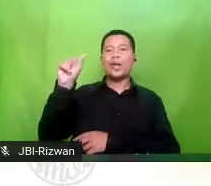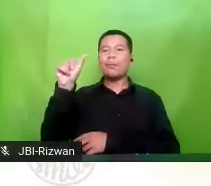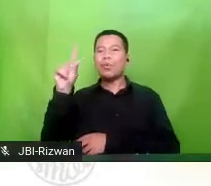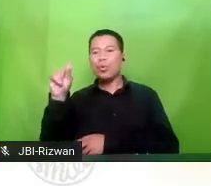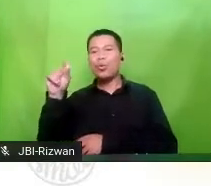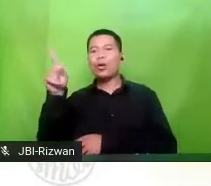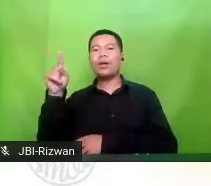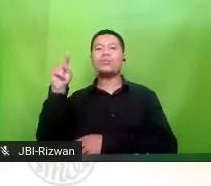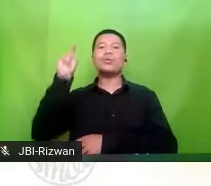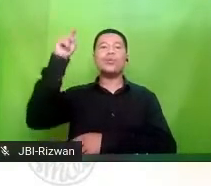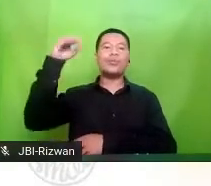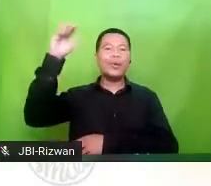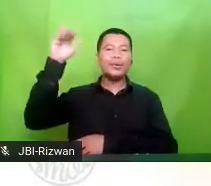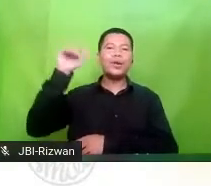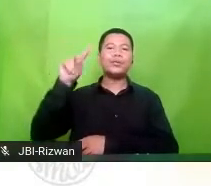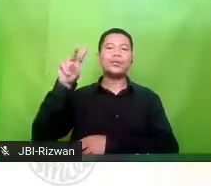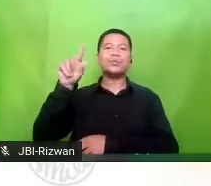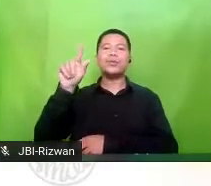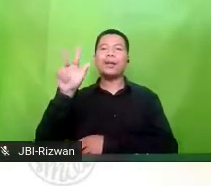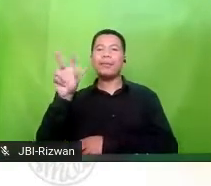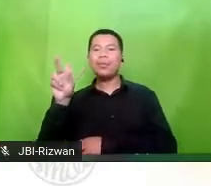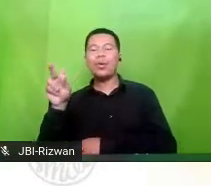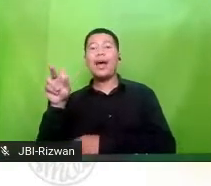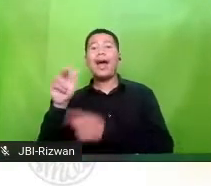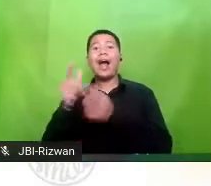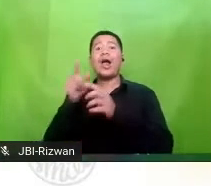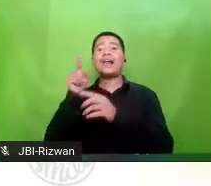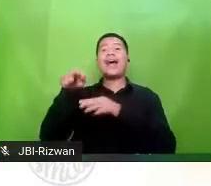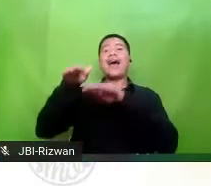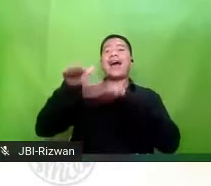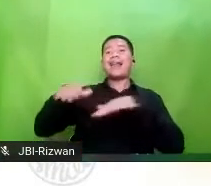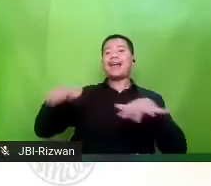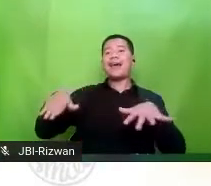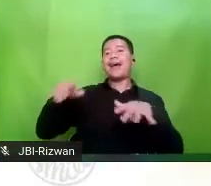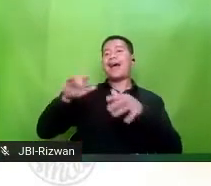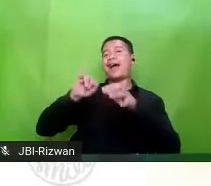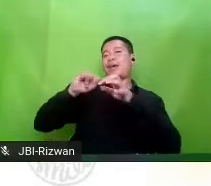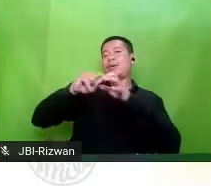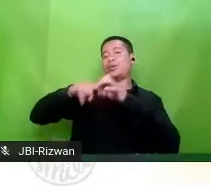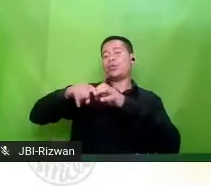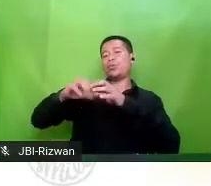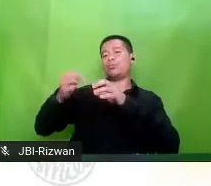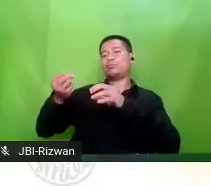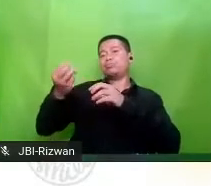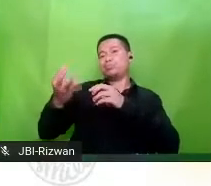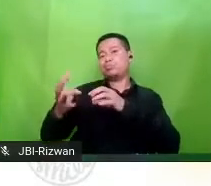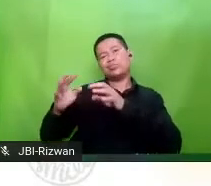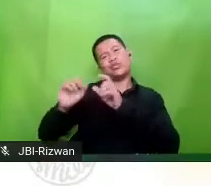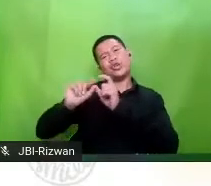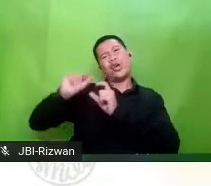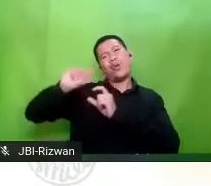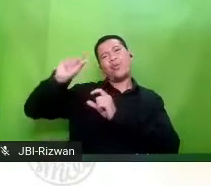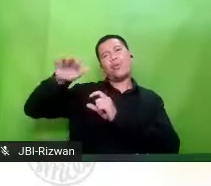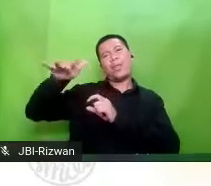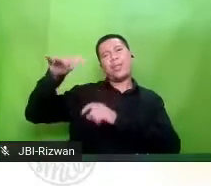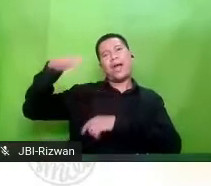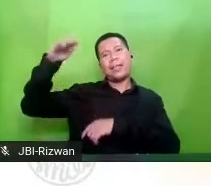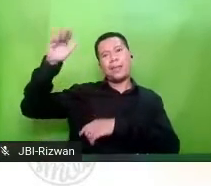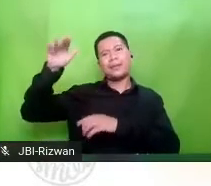Nah, kalau nanti kita dapatkan anak-anak dengan angka IQ yang jauh di atas rata-rata normal